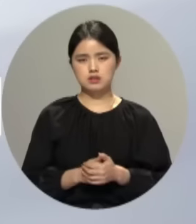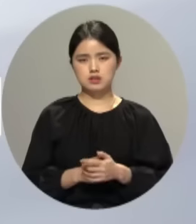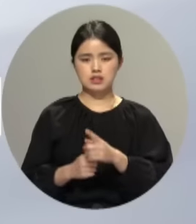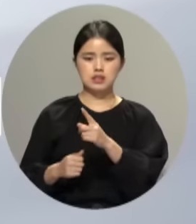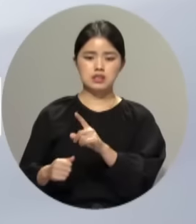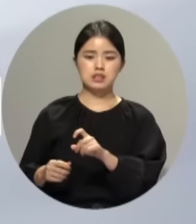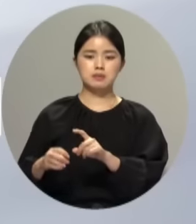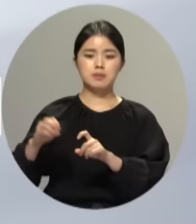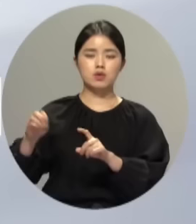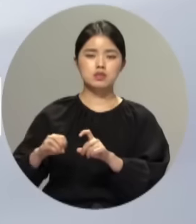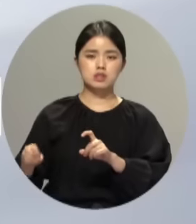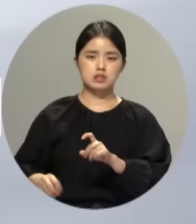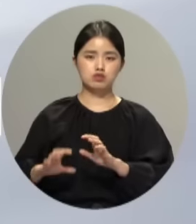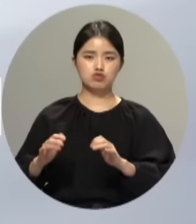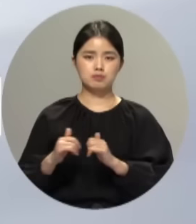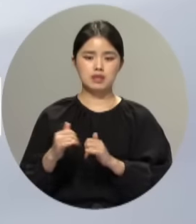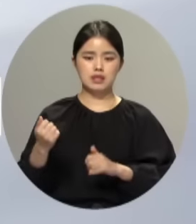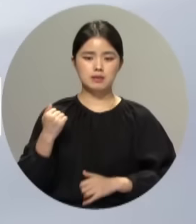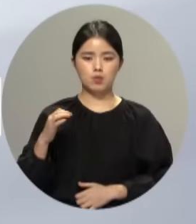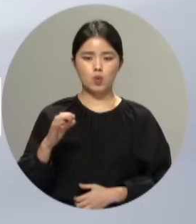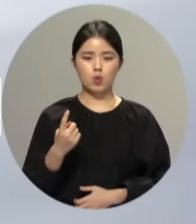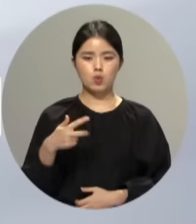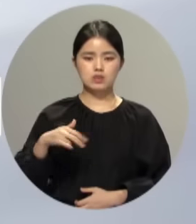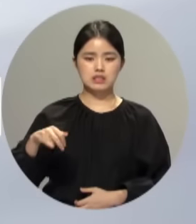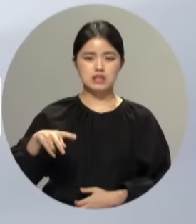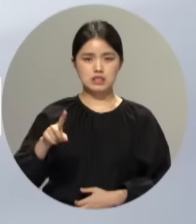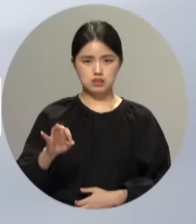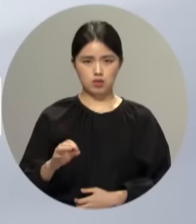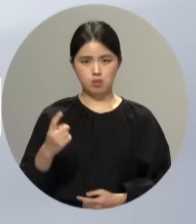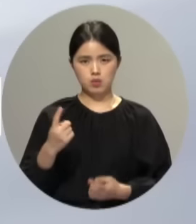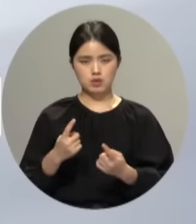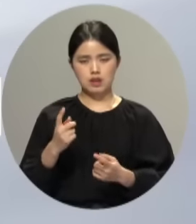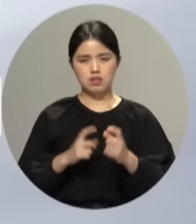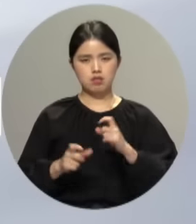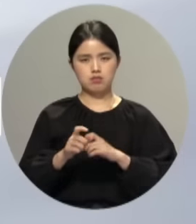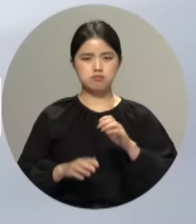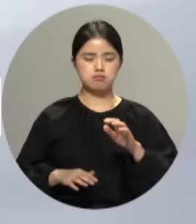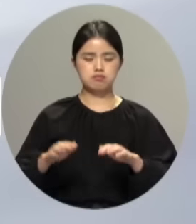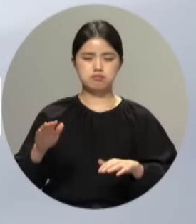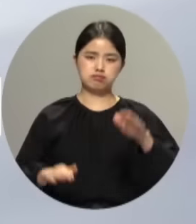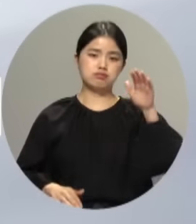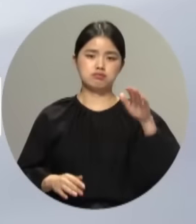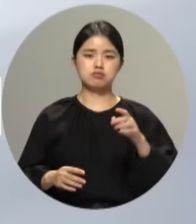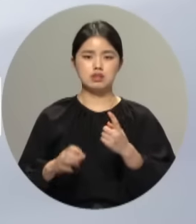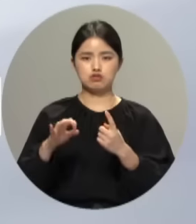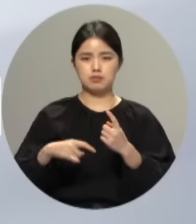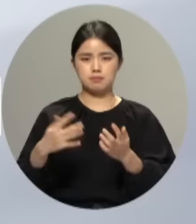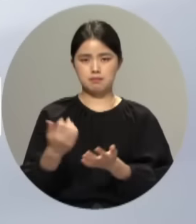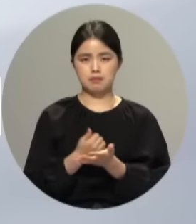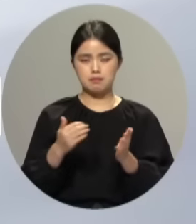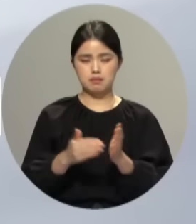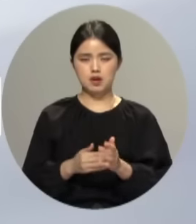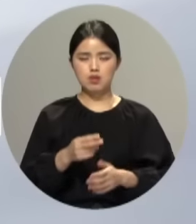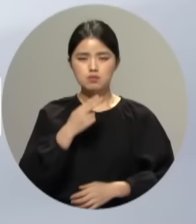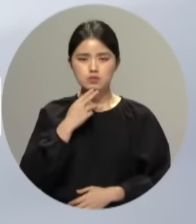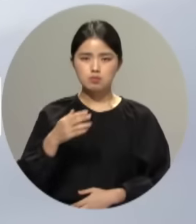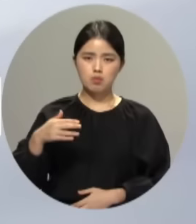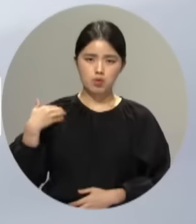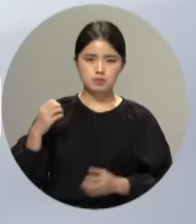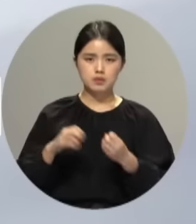11% 얻은 국민의 임 오지성 후보와 큰 격차를 보이며 1위를 차지했고 없음 모음